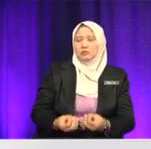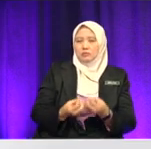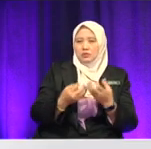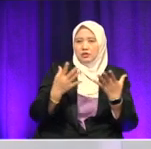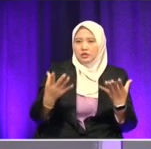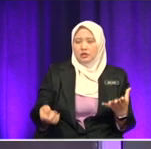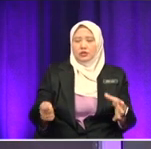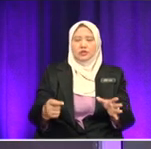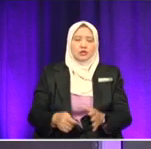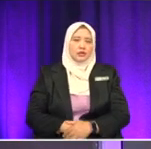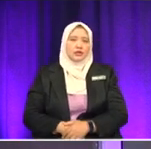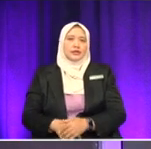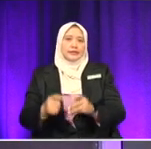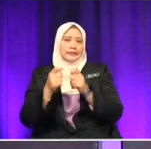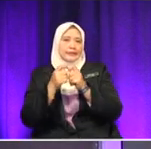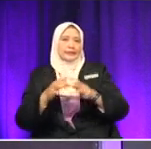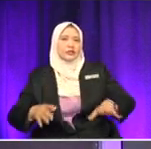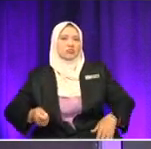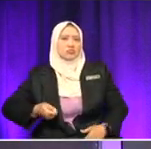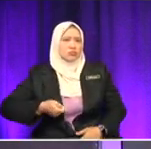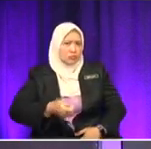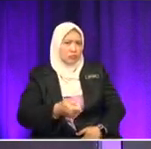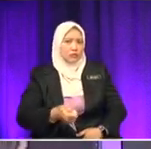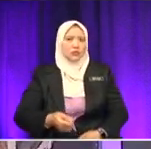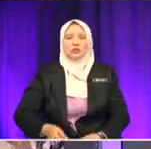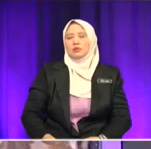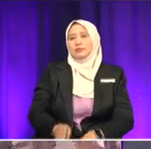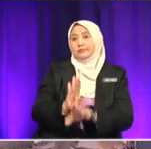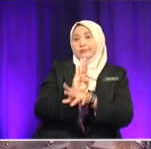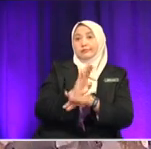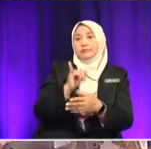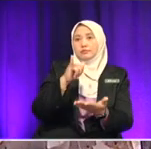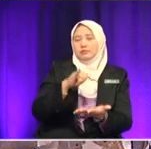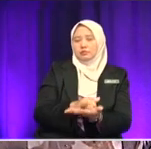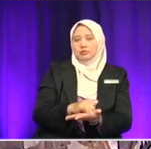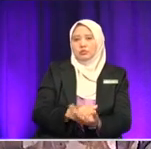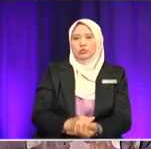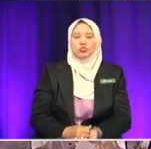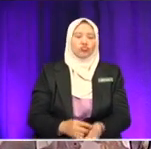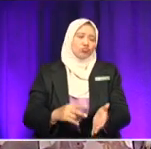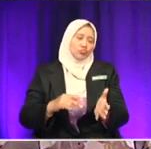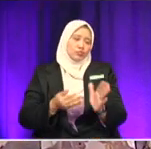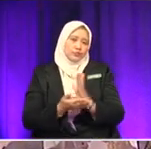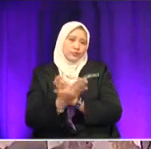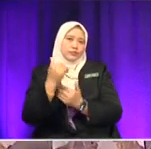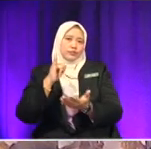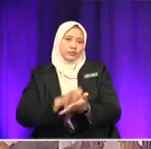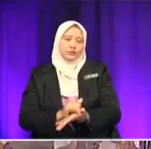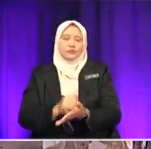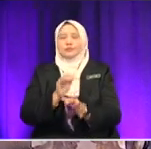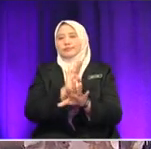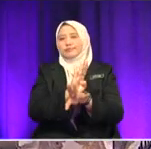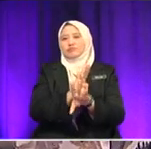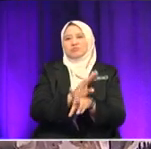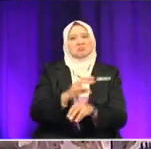tersebut, maka di kawasan ini tiadalah bakteria. Jadi apakah kesimpulan yang dapat Abbas ceritakan dekat cikgu pada hari ini dan share dengan